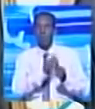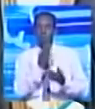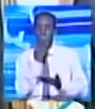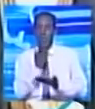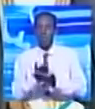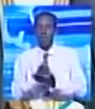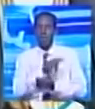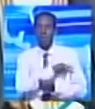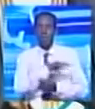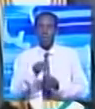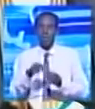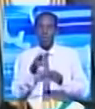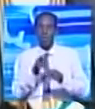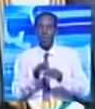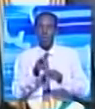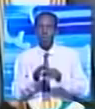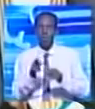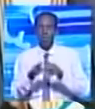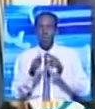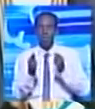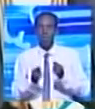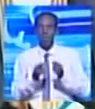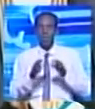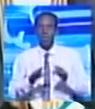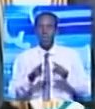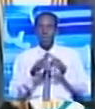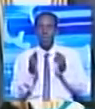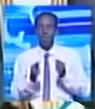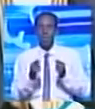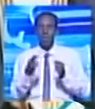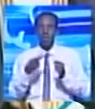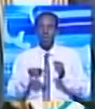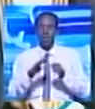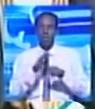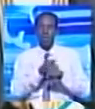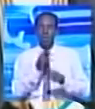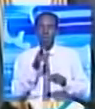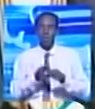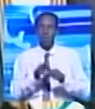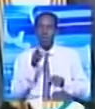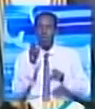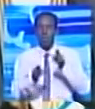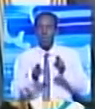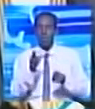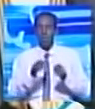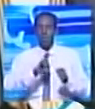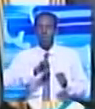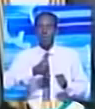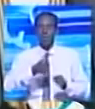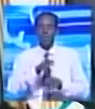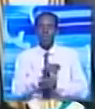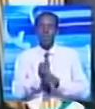remercions au nom du secrétariat d'État aux affaires sociales et au nom de la population djiboutienne